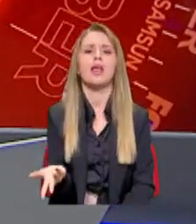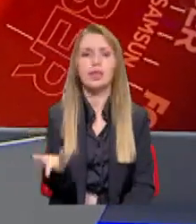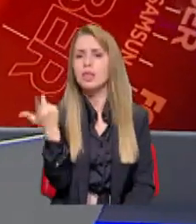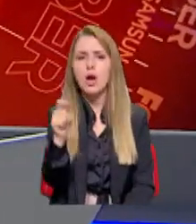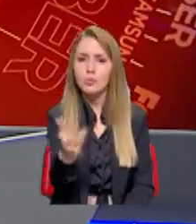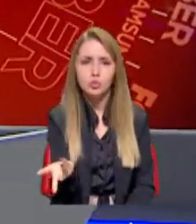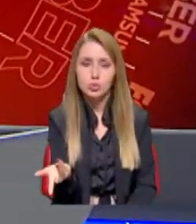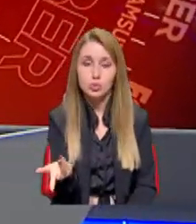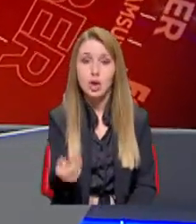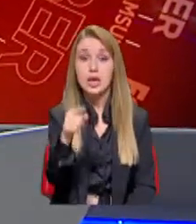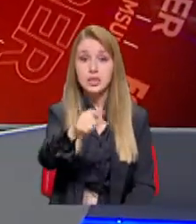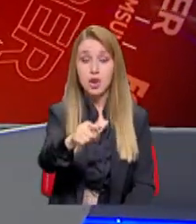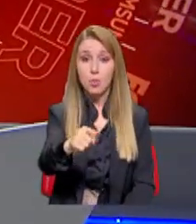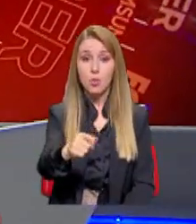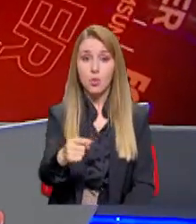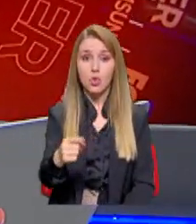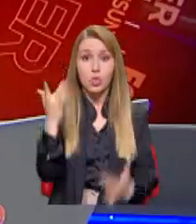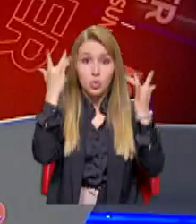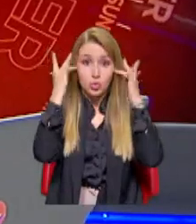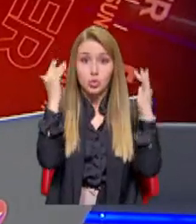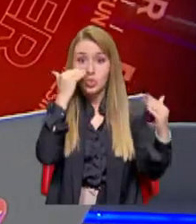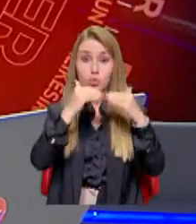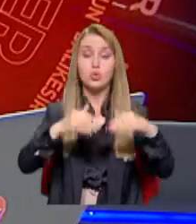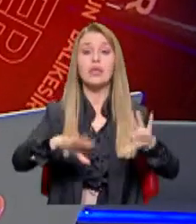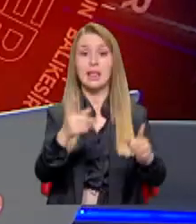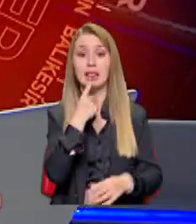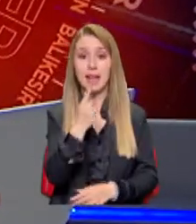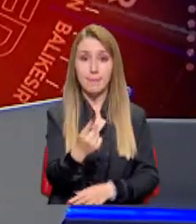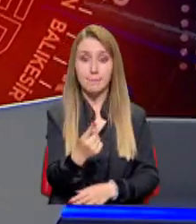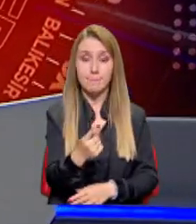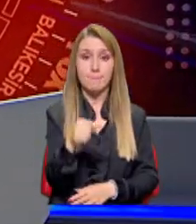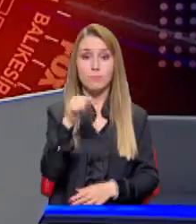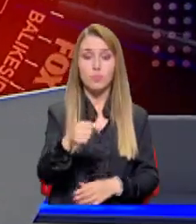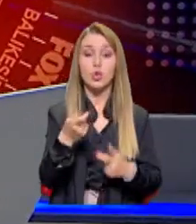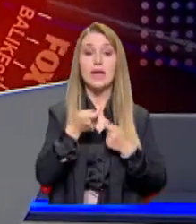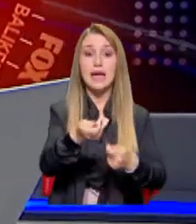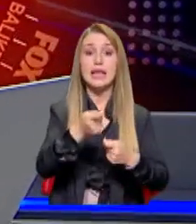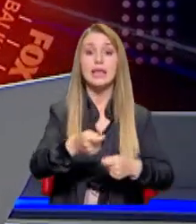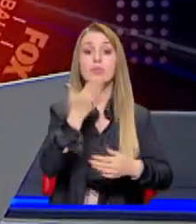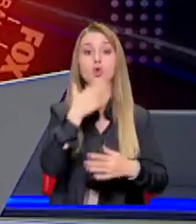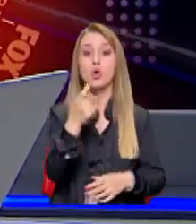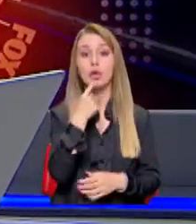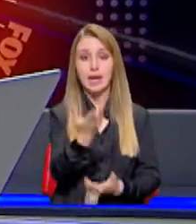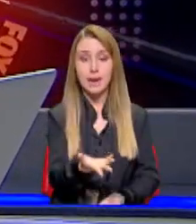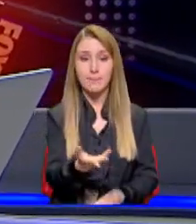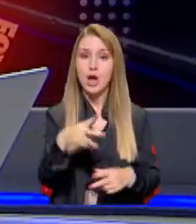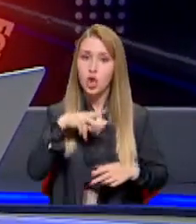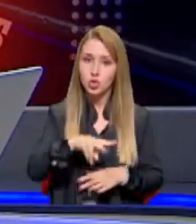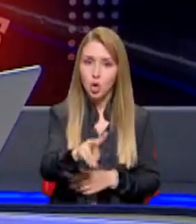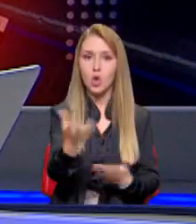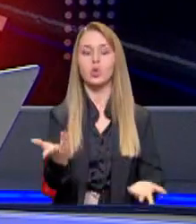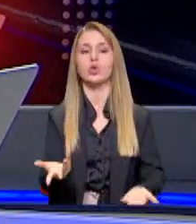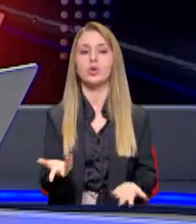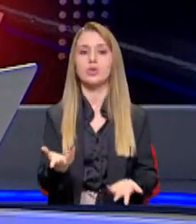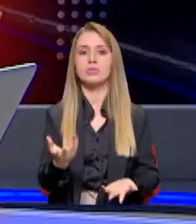E ne yapıyorsunuz Sen bu kadar Medeni değilsin deyip bu kadar eğitimli değilsin deyip işte yollarınıza